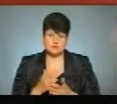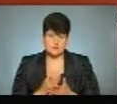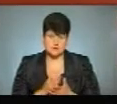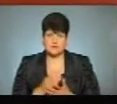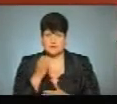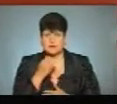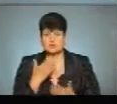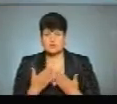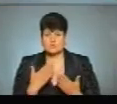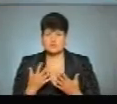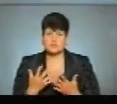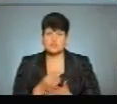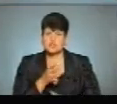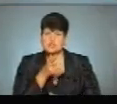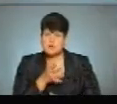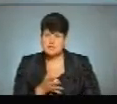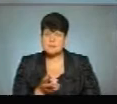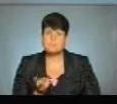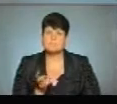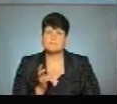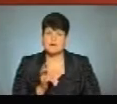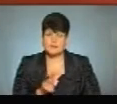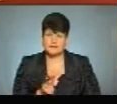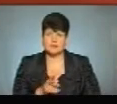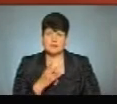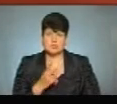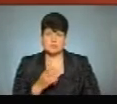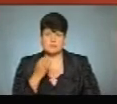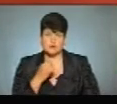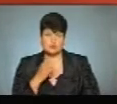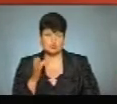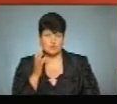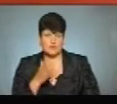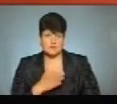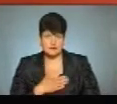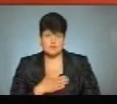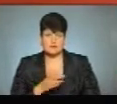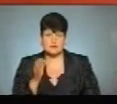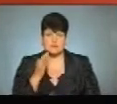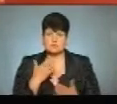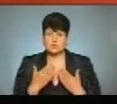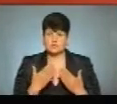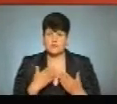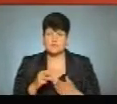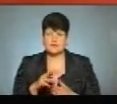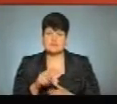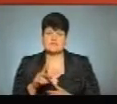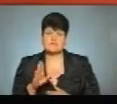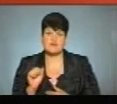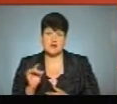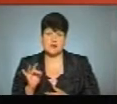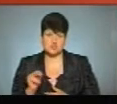цікаву розмову і що знайшли час до нас прийти. Глядачам дякую, що слухали нас. Нагадаю, ми спілкувалися з Мар'яною